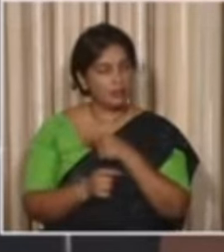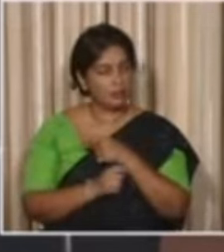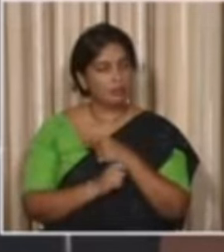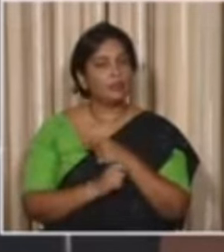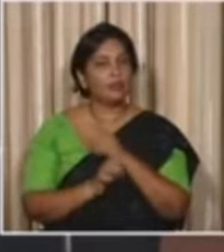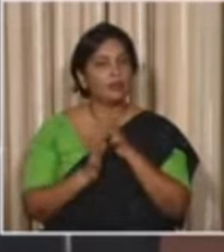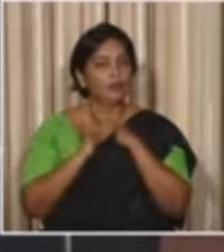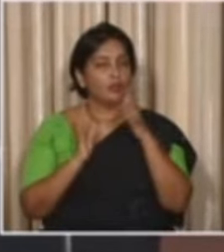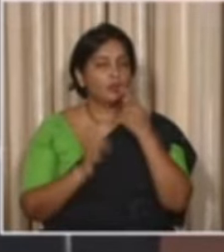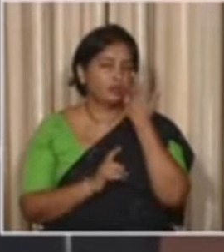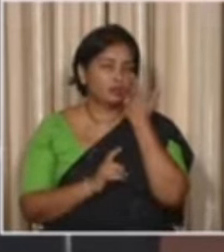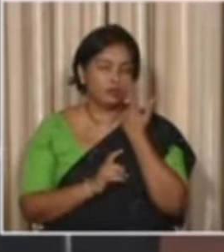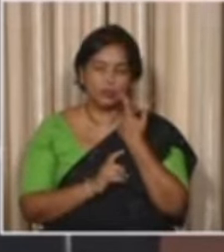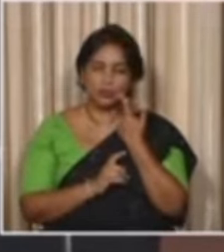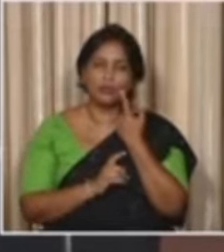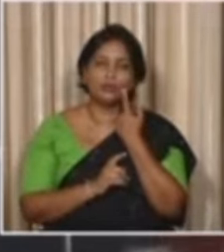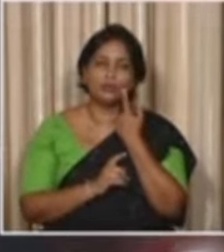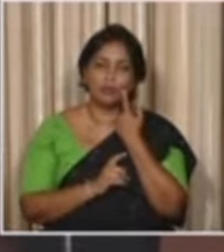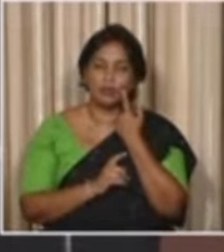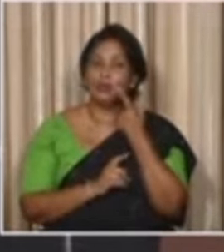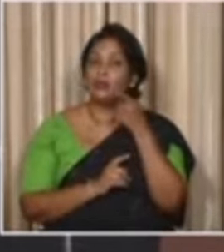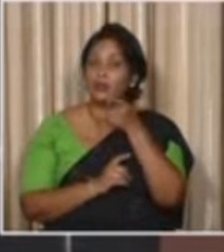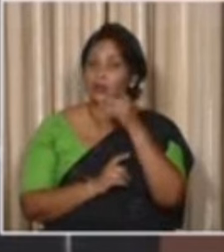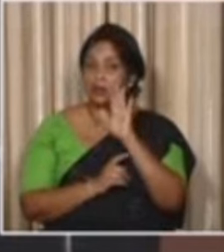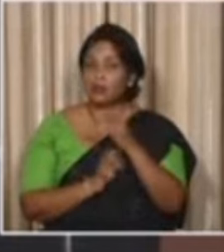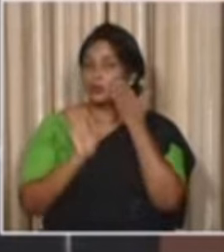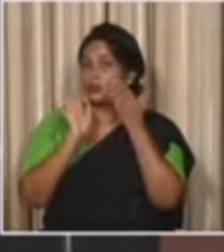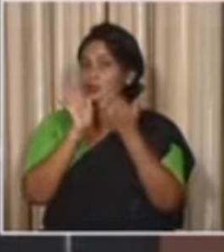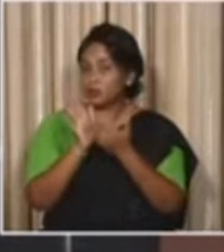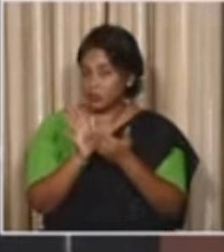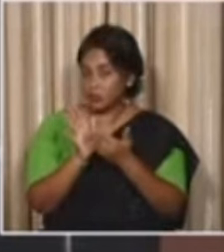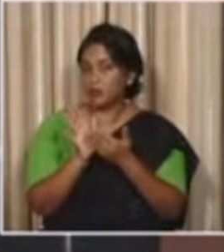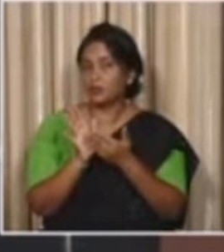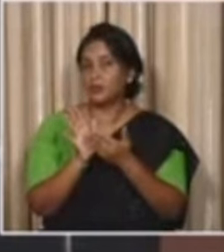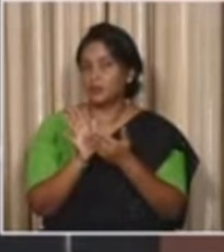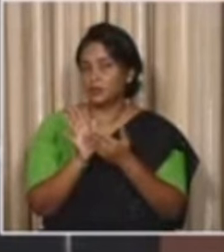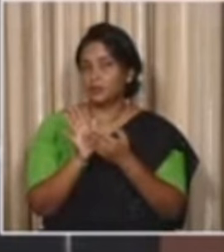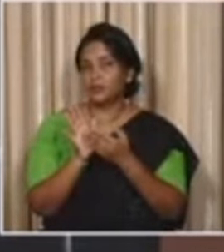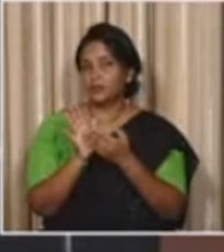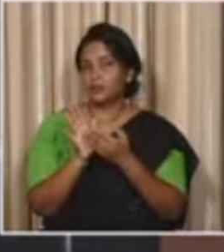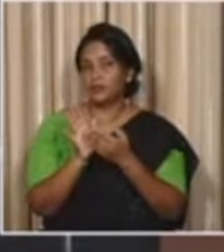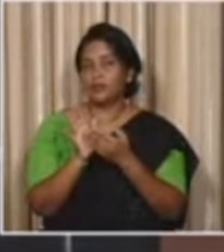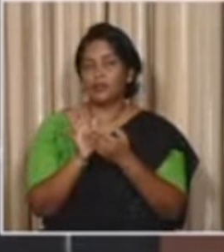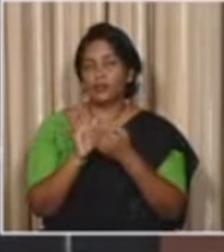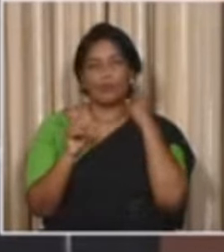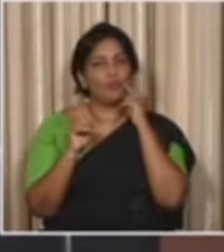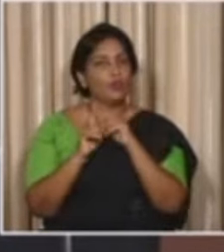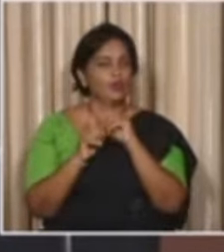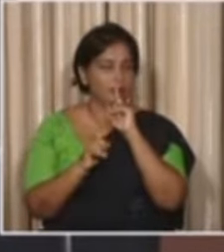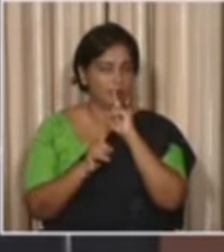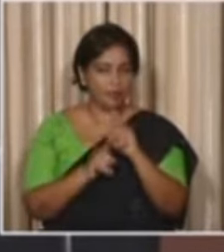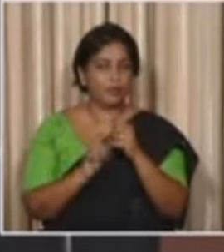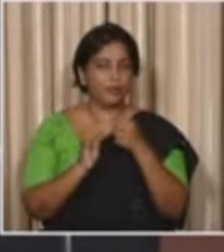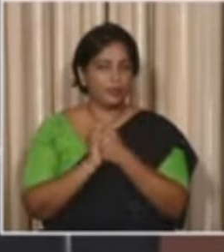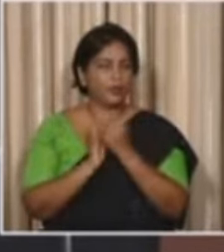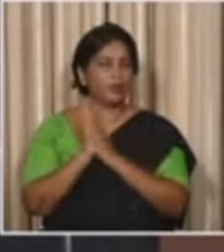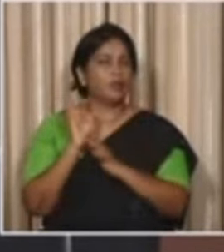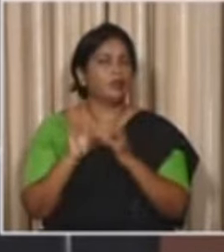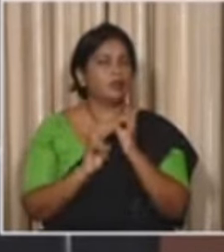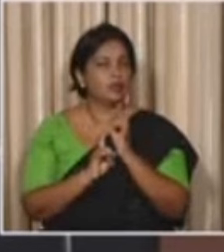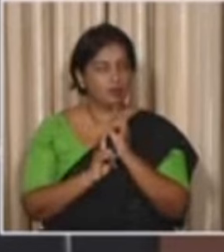බොහොම කනගාටු වුණා එතුමාගේ පෙන්වා දීම් ගැන කියලා ගරු